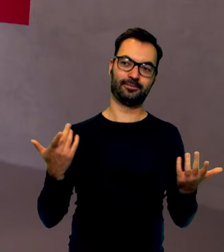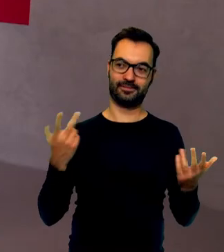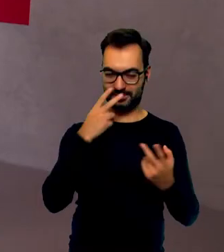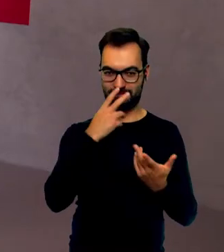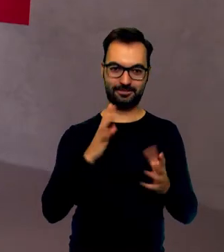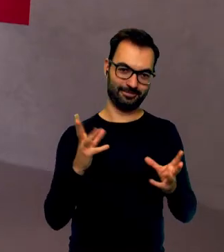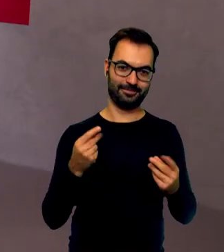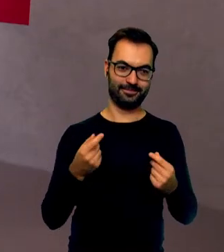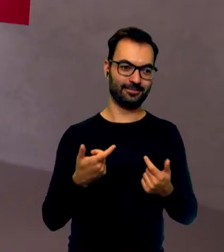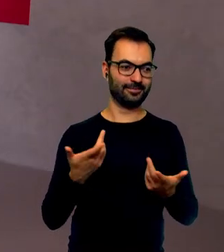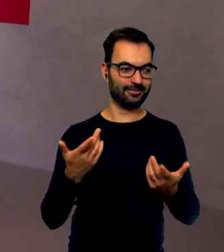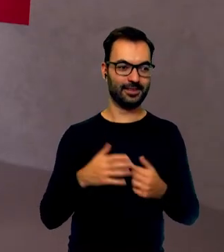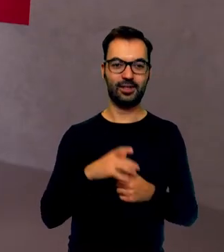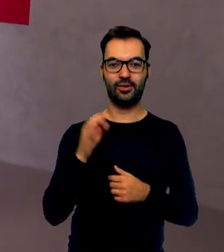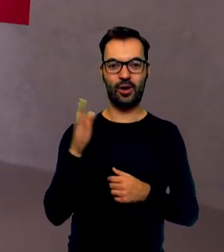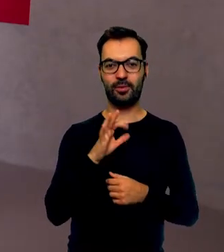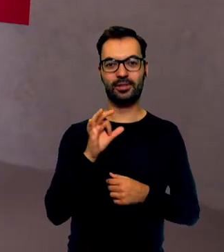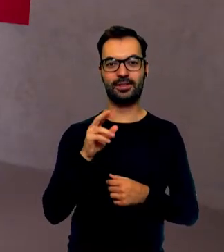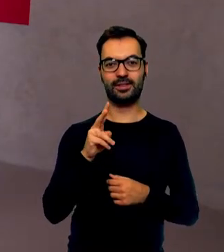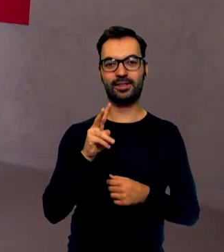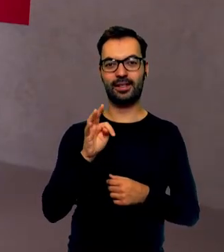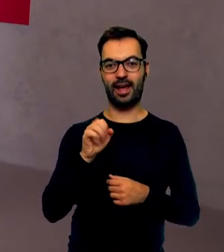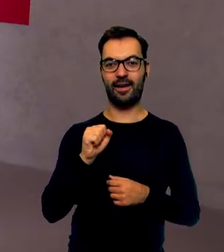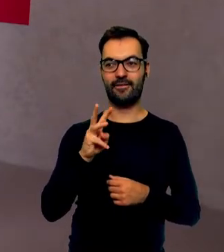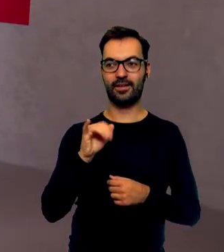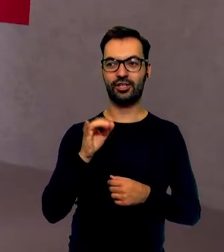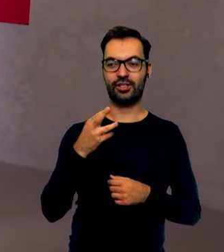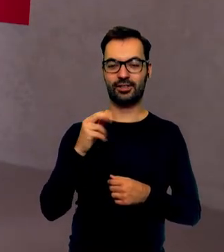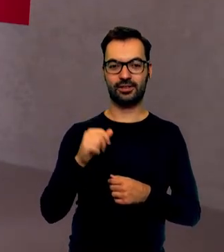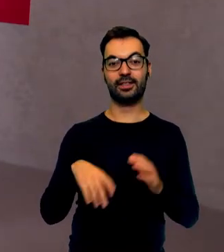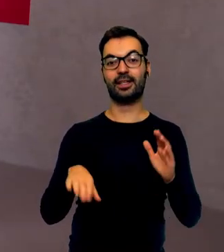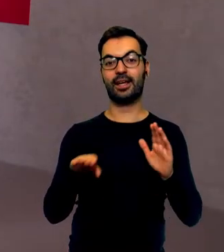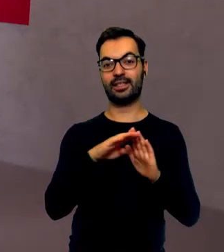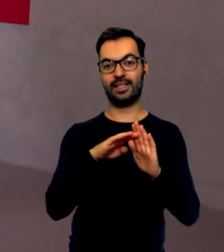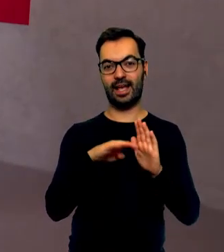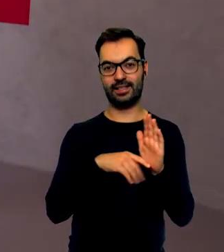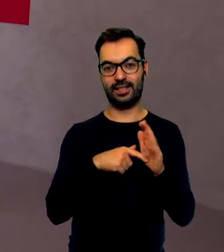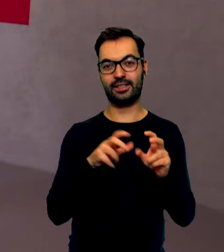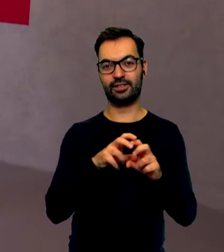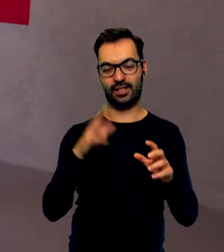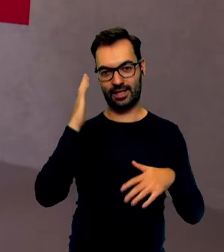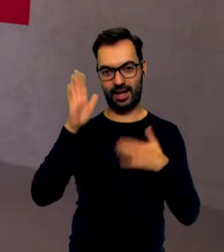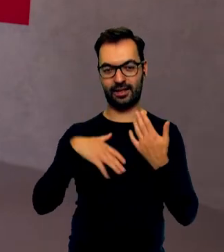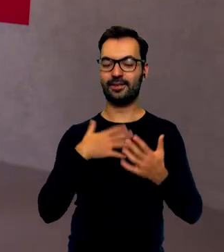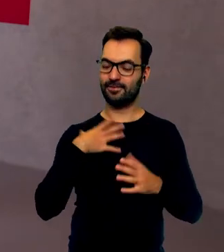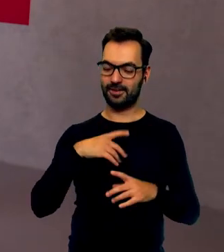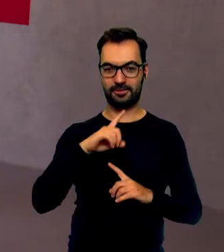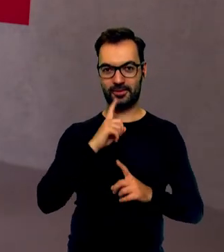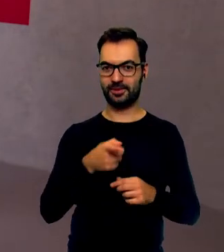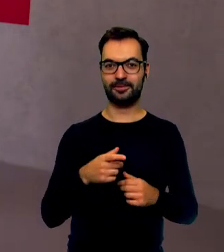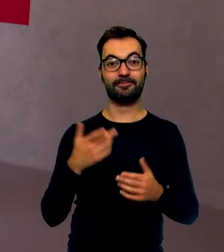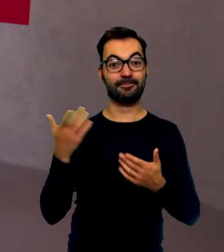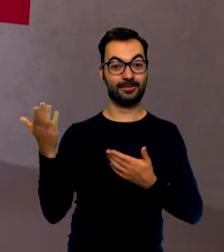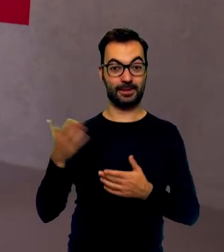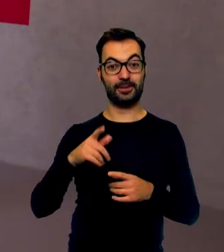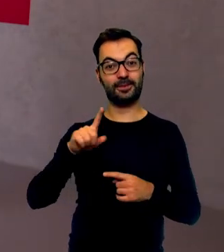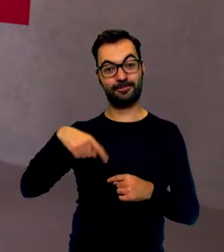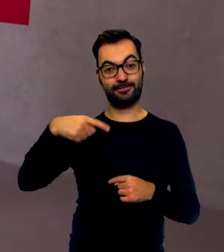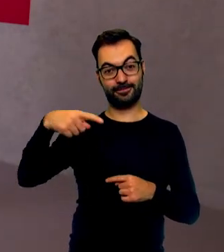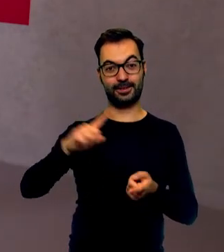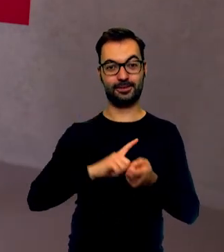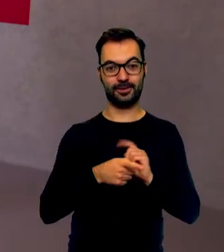Sami Państwo widzieli, słyszeli. Tomasz Stawiszyński, Reguły na czas chaosu. Polecamy z całego serca i zapraszamy oczywiście na